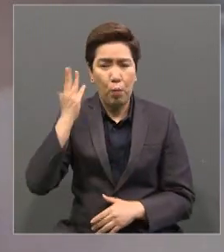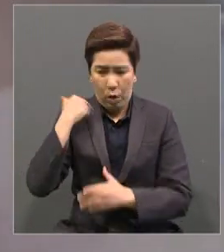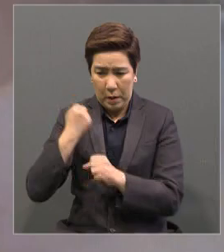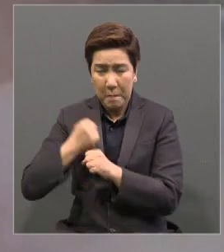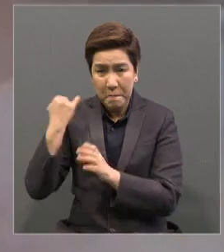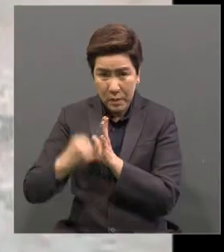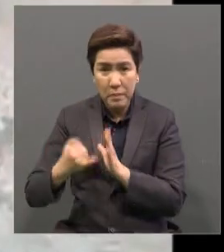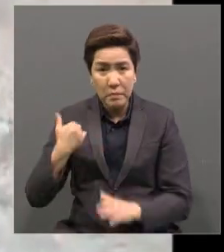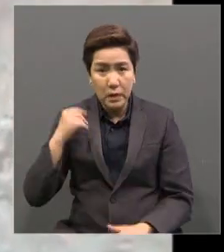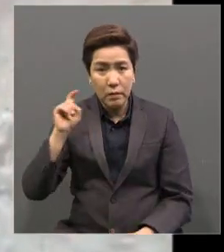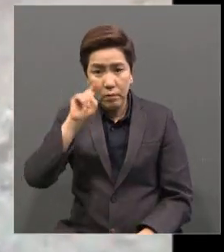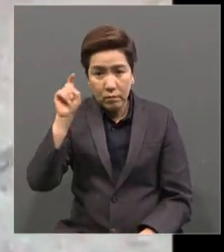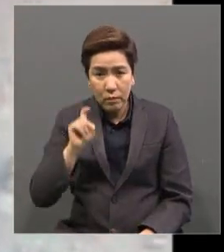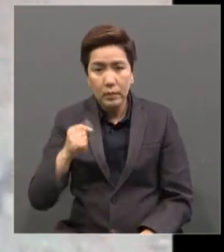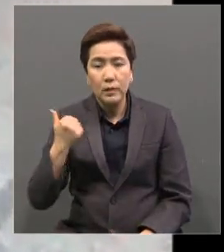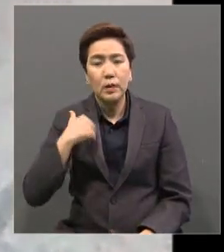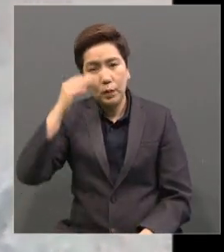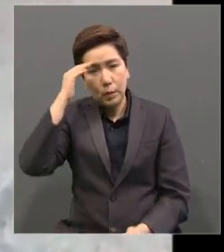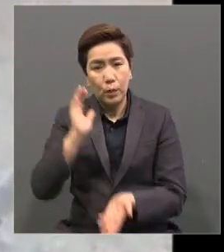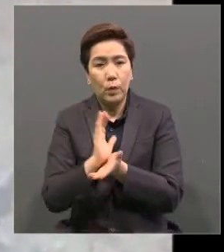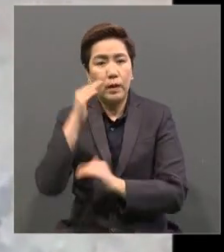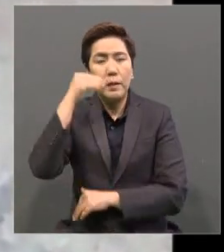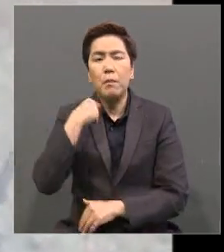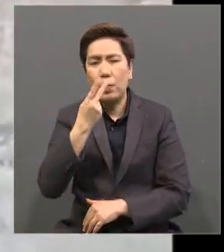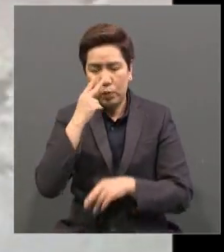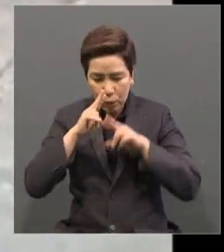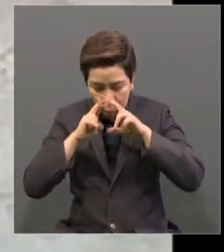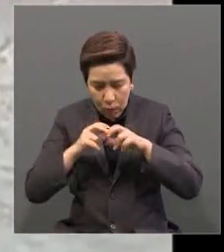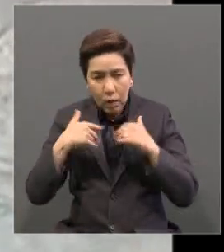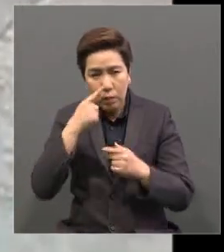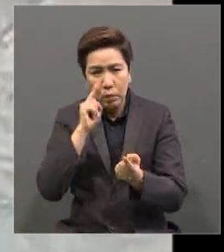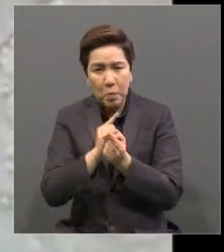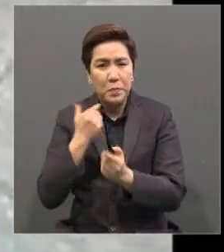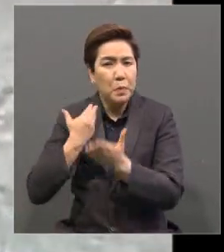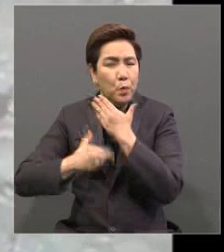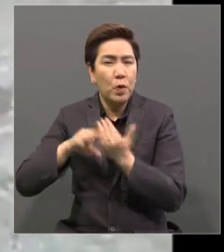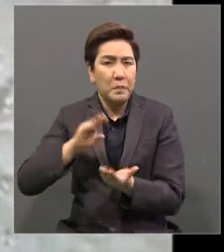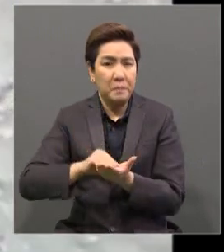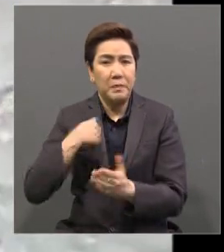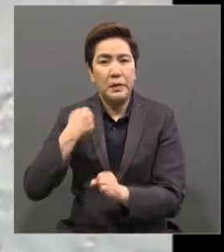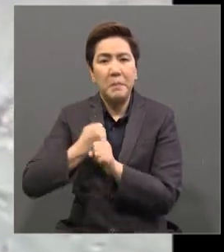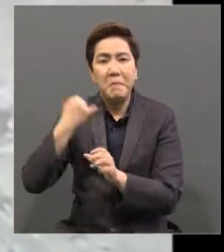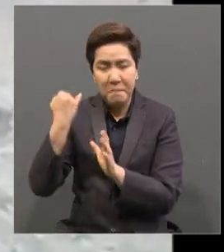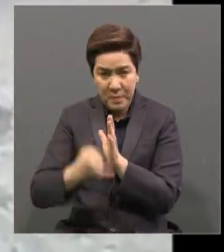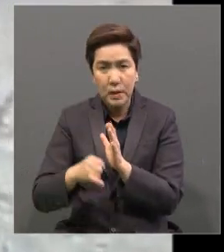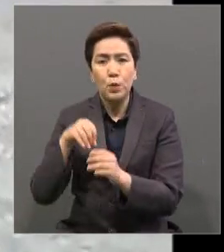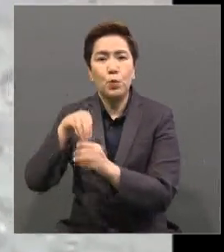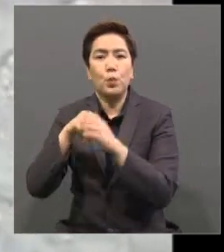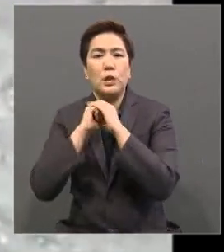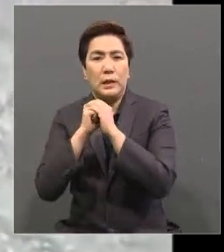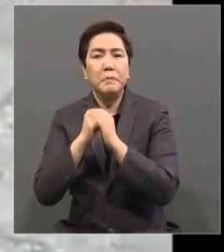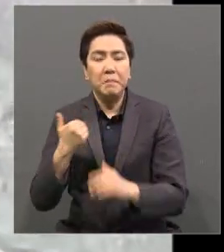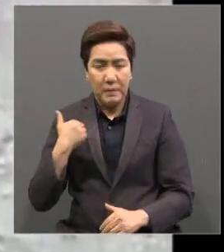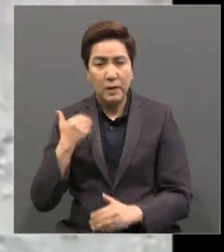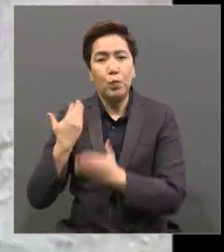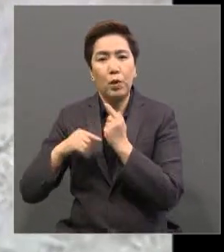ก่อคดีอะไรมาก่อนหรือเปล่าท่านผบ.ตร.บอกว่าเท่าที่ดูเนี่ยมีประวัติการก่อเหตุอาชญากรรมในจีนมาก่อนหน้านี้ด้ว